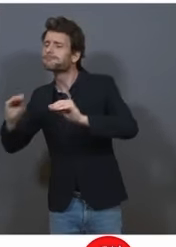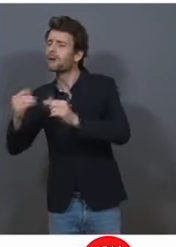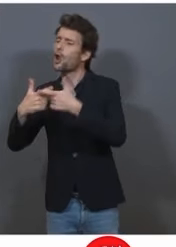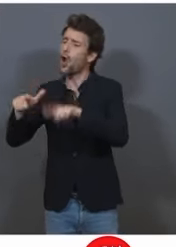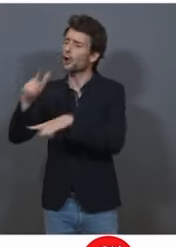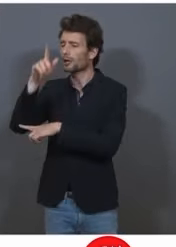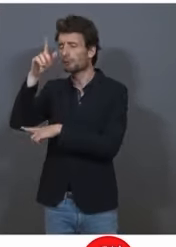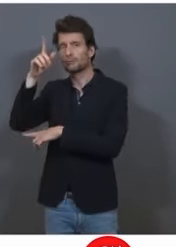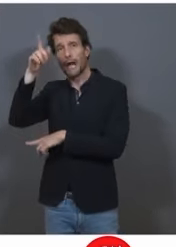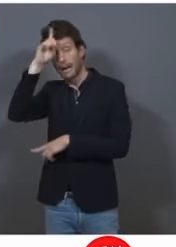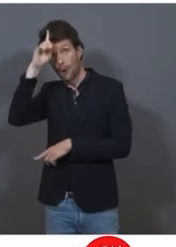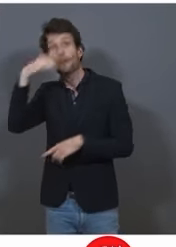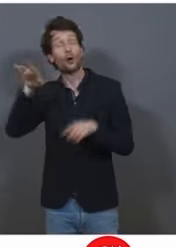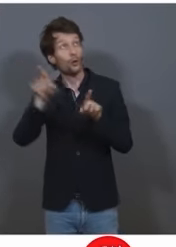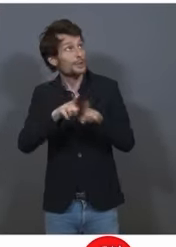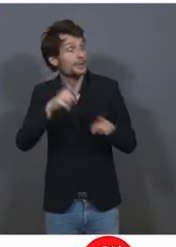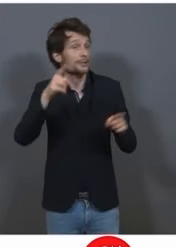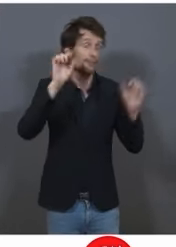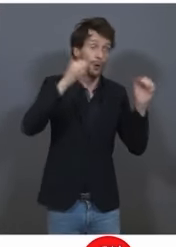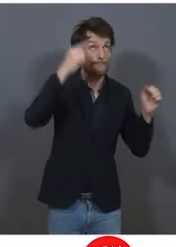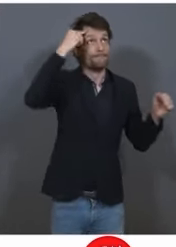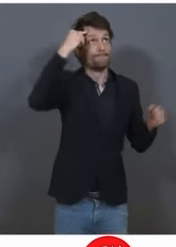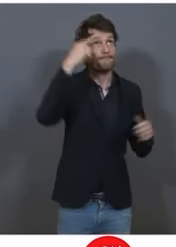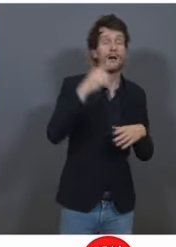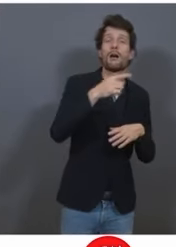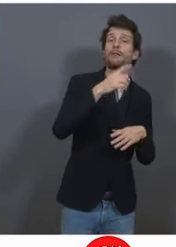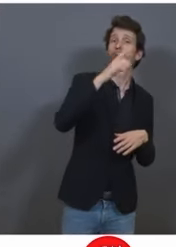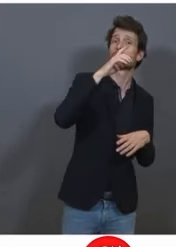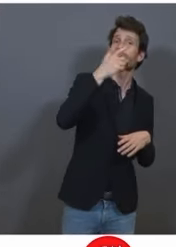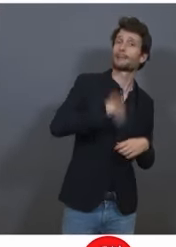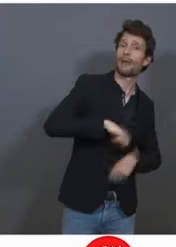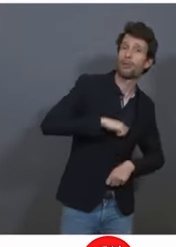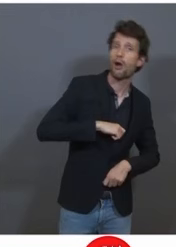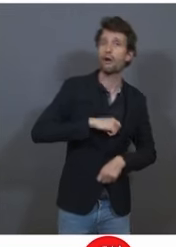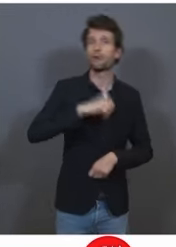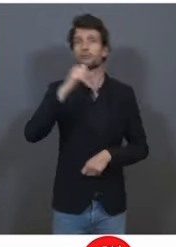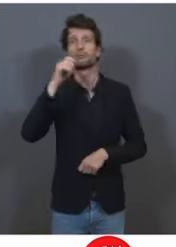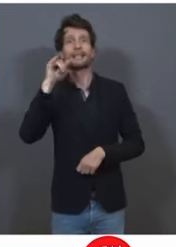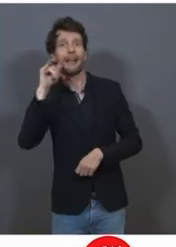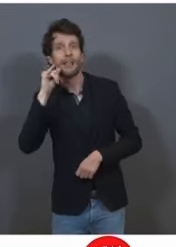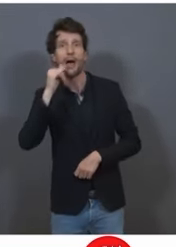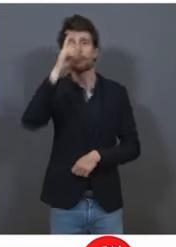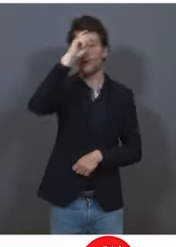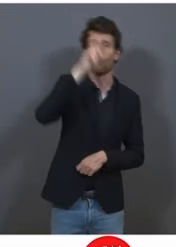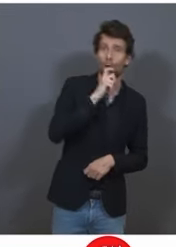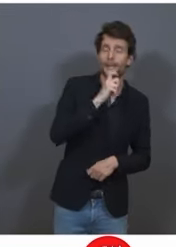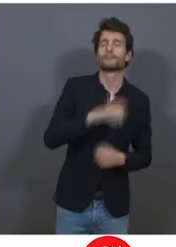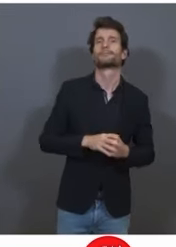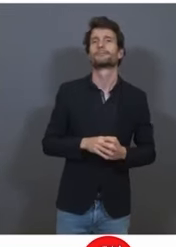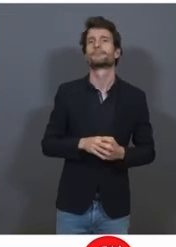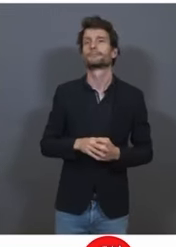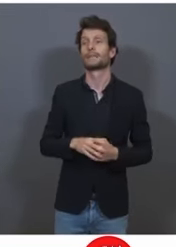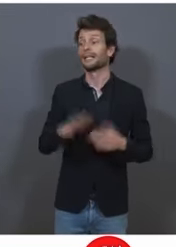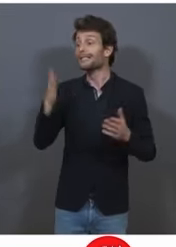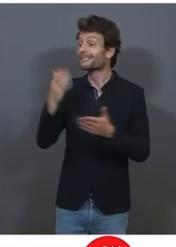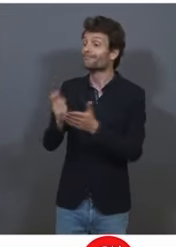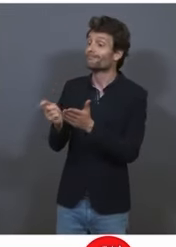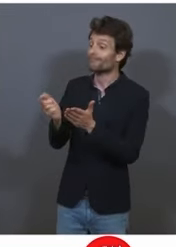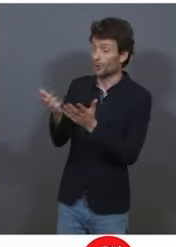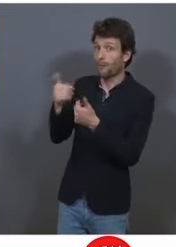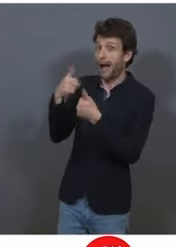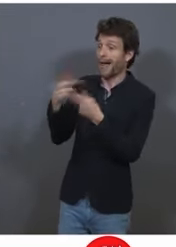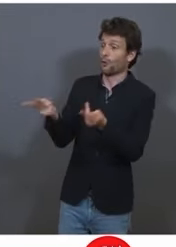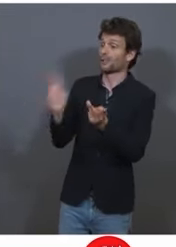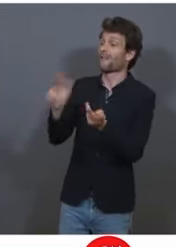à l'italien ou au portugais. L'esprit européen se nourrit de la diversité. La fermeture annoncée de